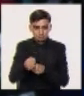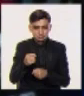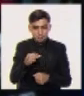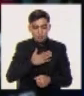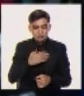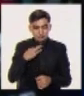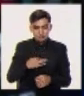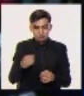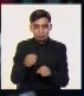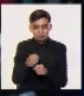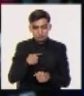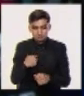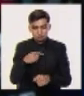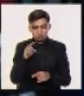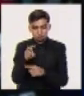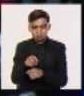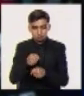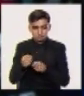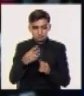сыном пойти испить до 20000